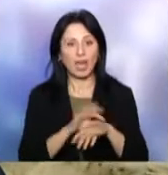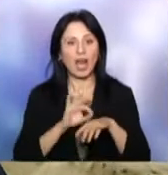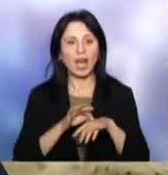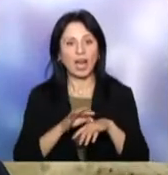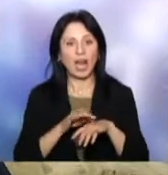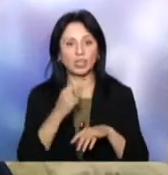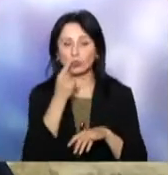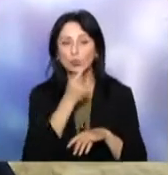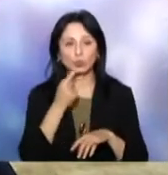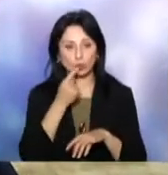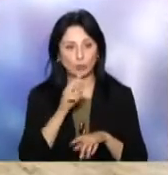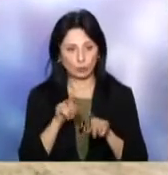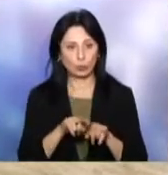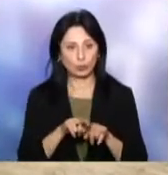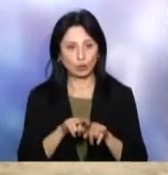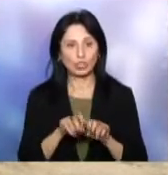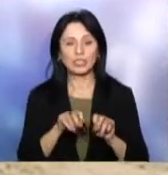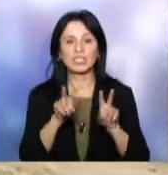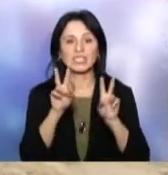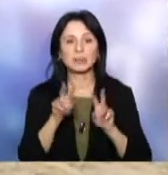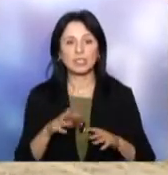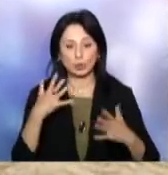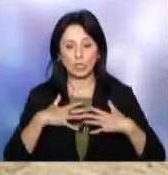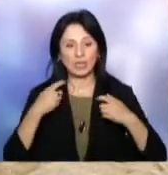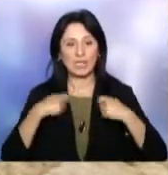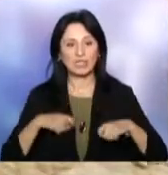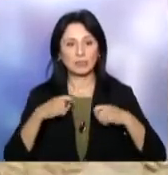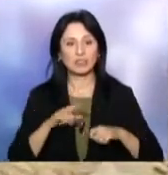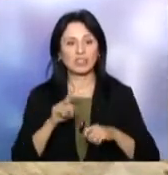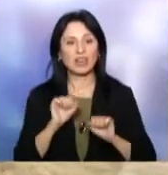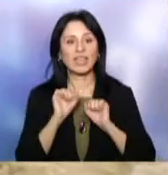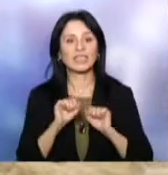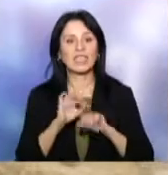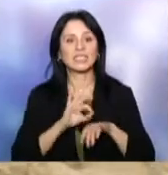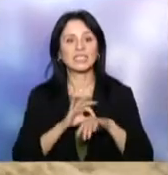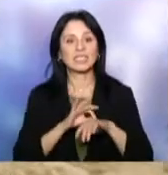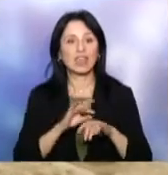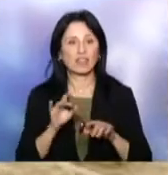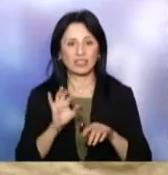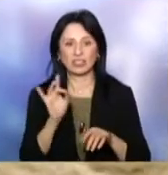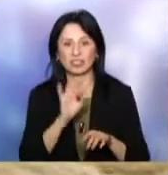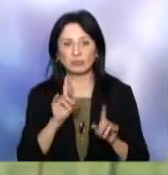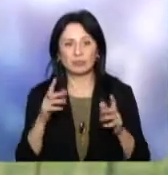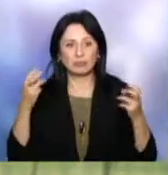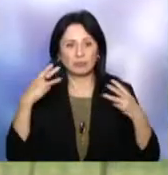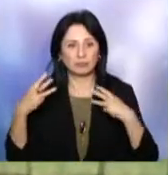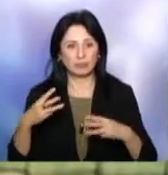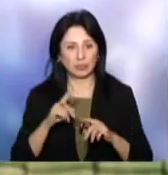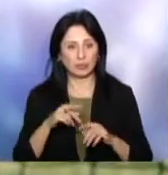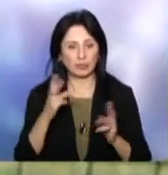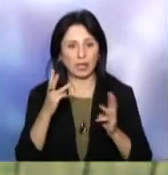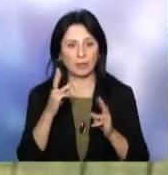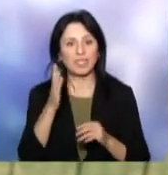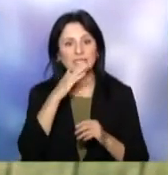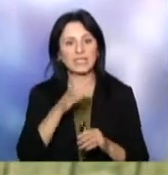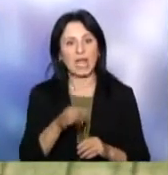და ტუჩებისთვის. სპეციალური ტანსაცმელი, რაც დაიცავს კანს გაღიზიანებისგან. მიიღეთ